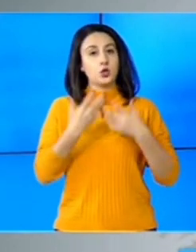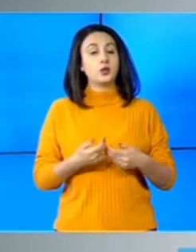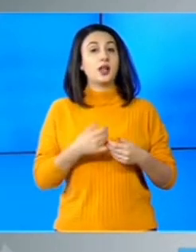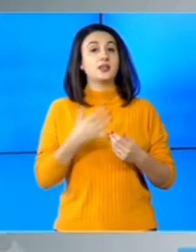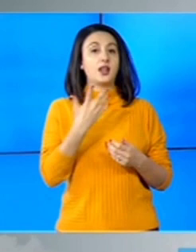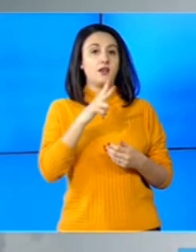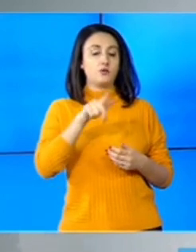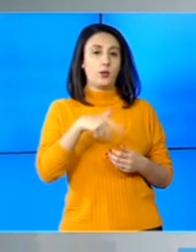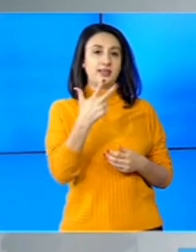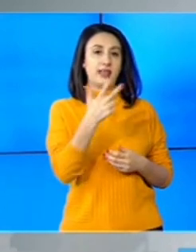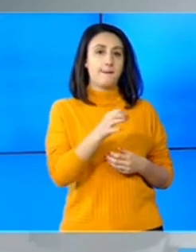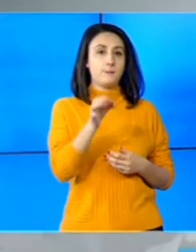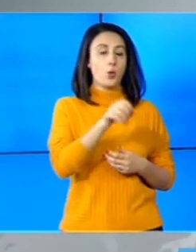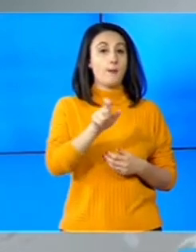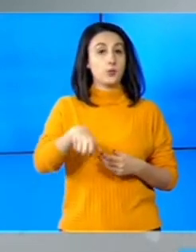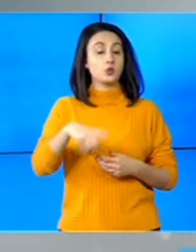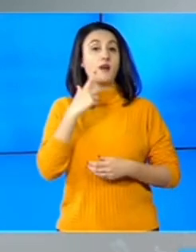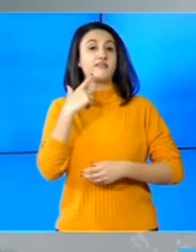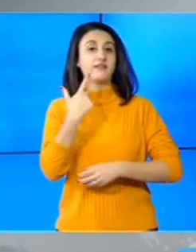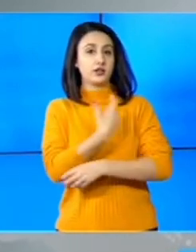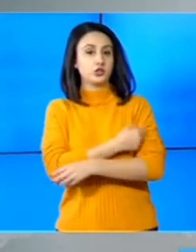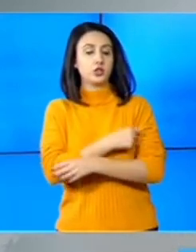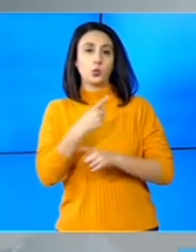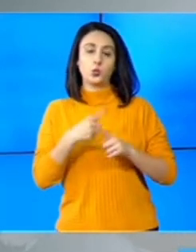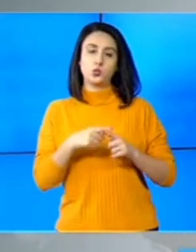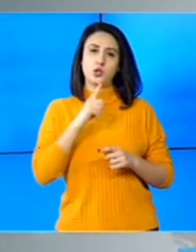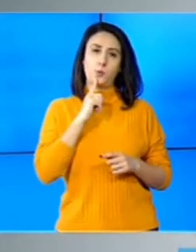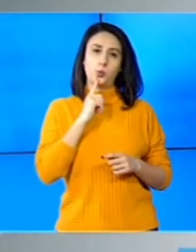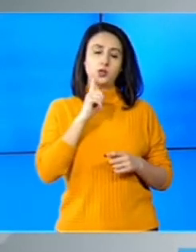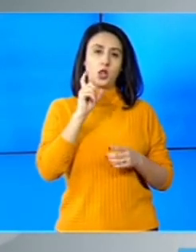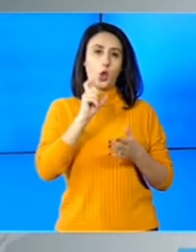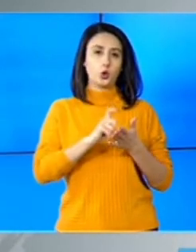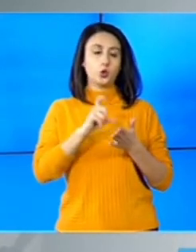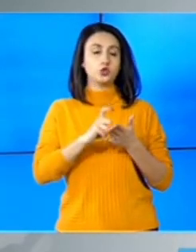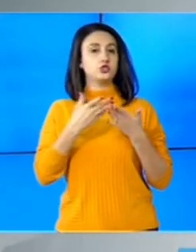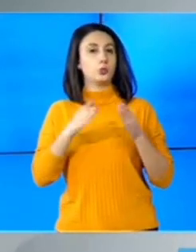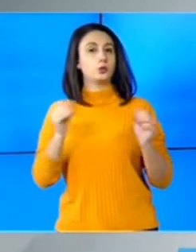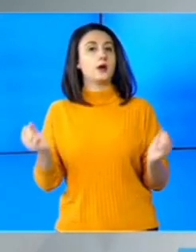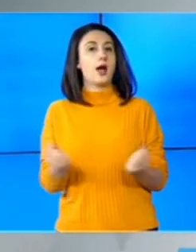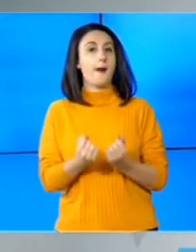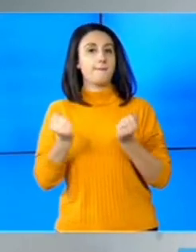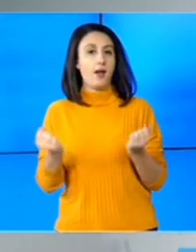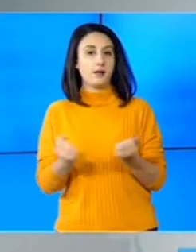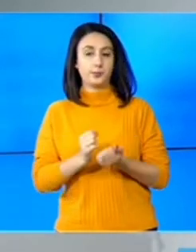3,3 milioane de oameni au fost vaccinați cu cel puțin o doză de la începutul campaniei.